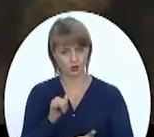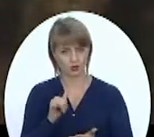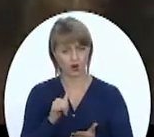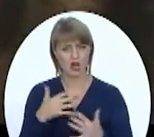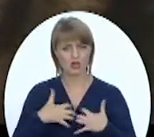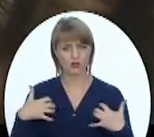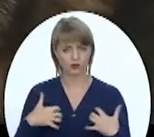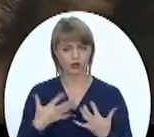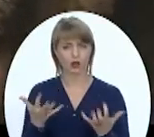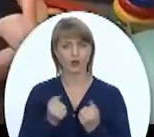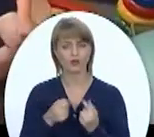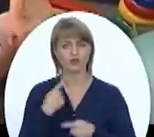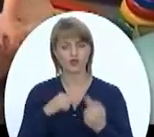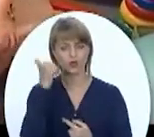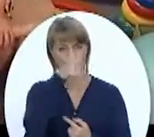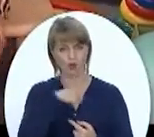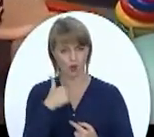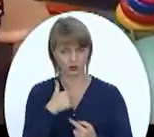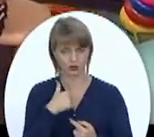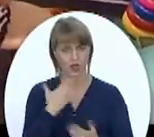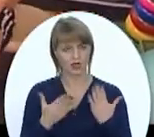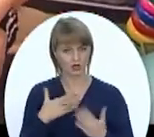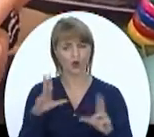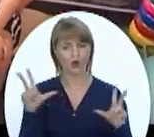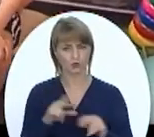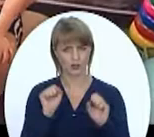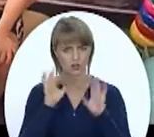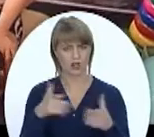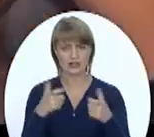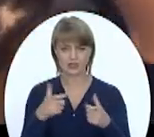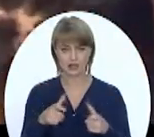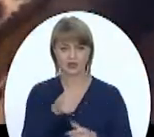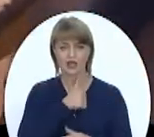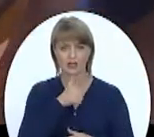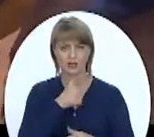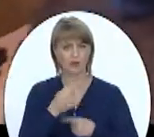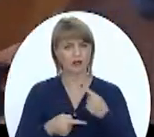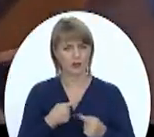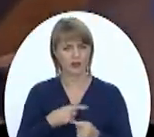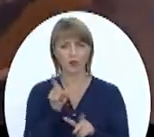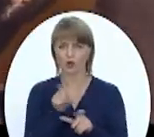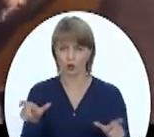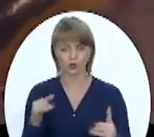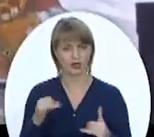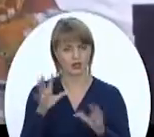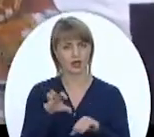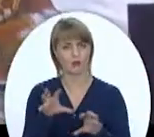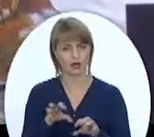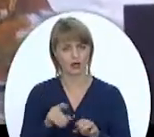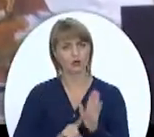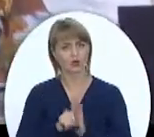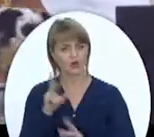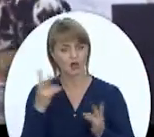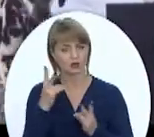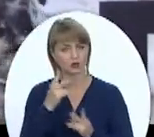получит через год после начала занятий, в случае, если успешно сдаст экзамен. Испытания проходят и люди, и собаки. Но